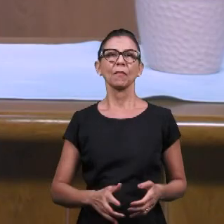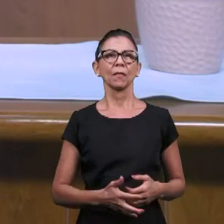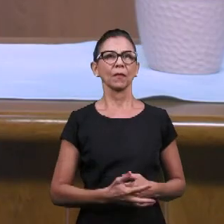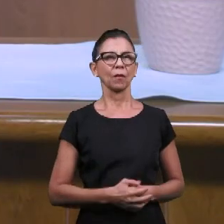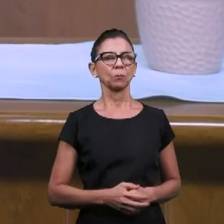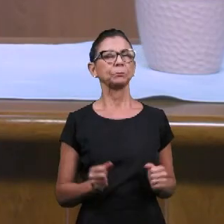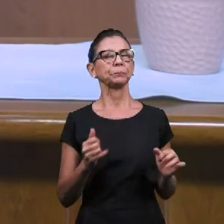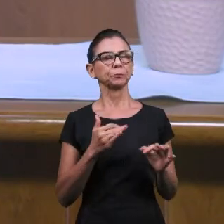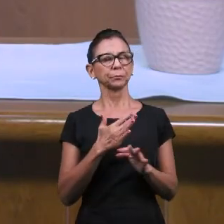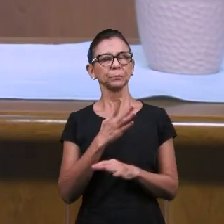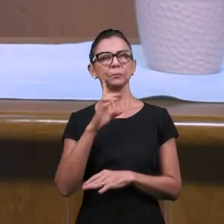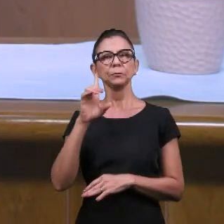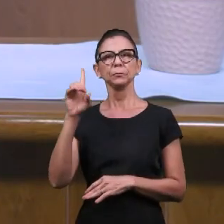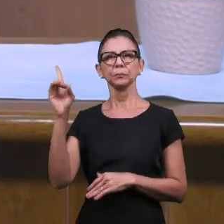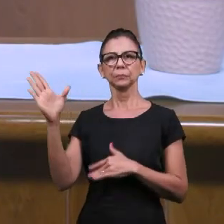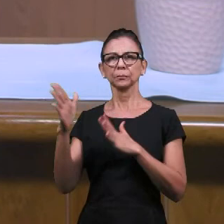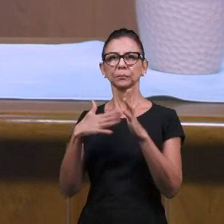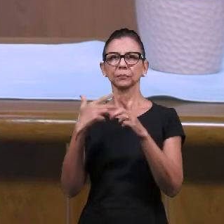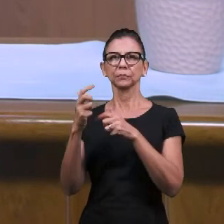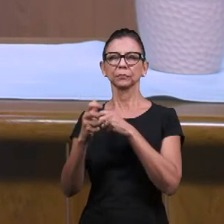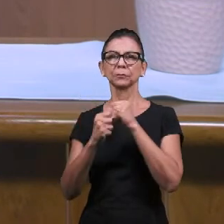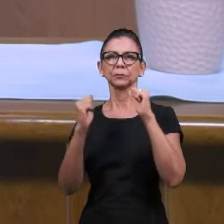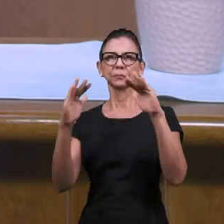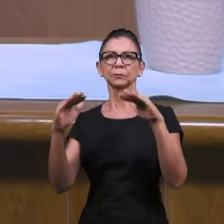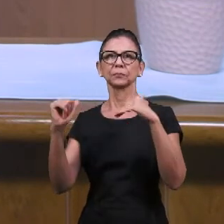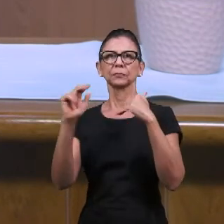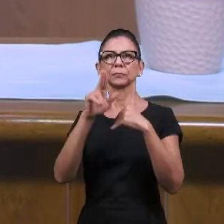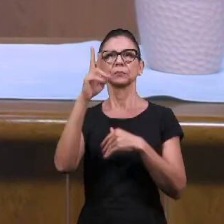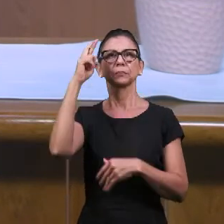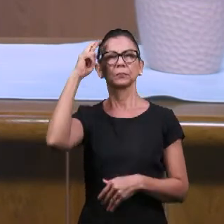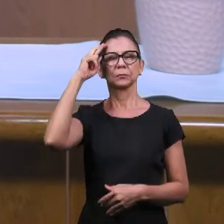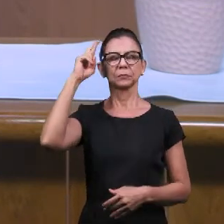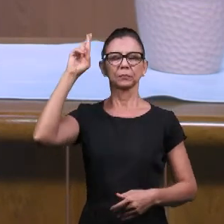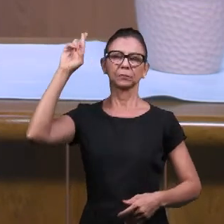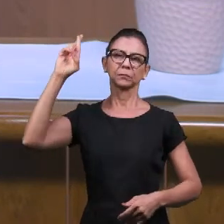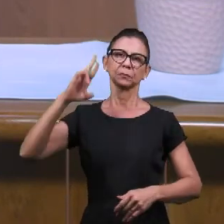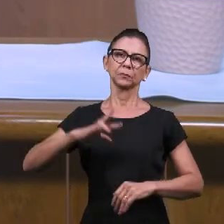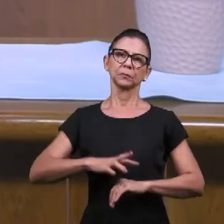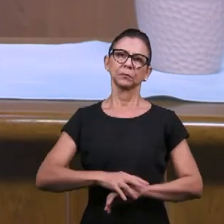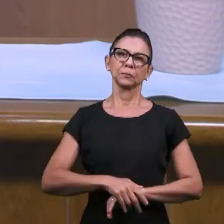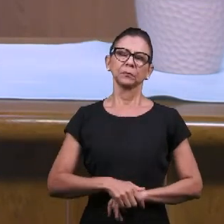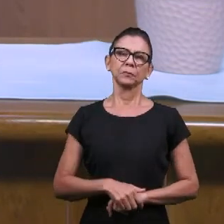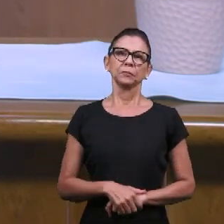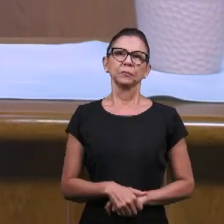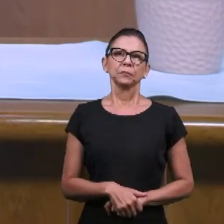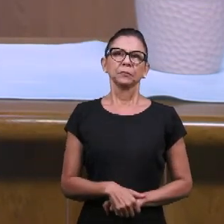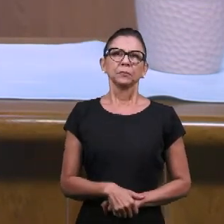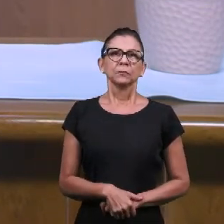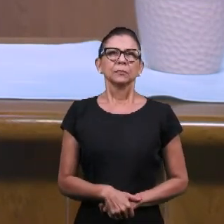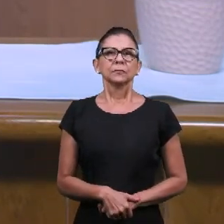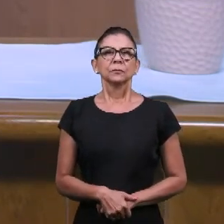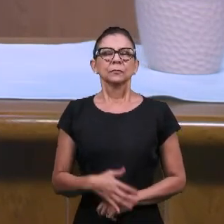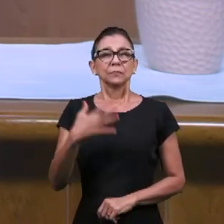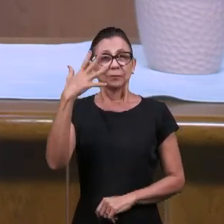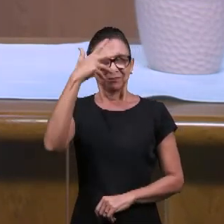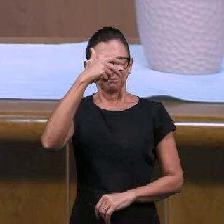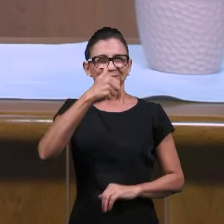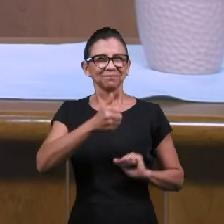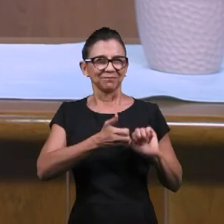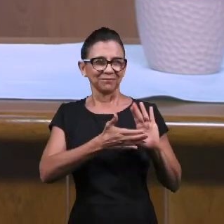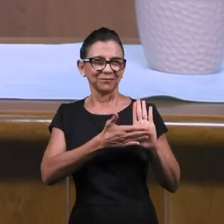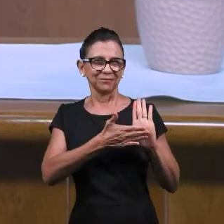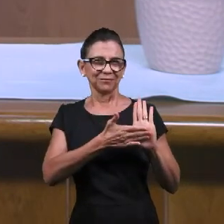Glória a Deus, louvado seja o nome. Слава Господу! Да